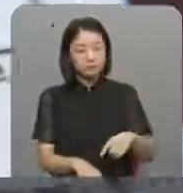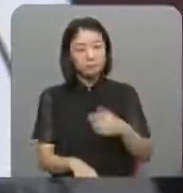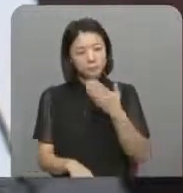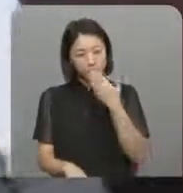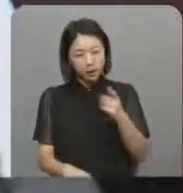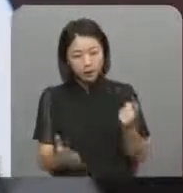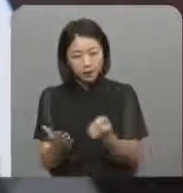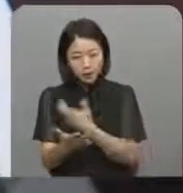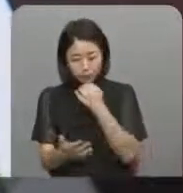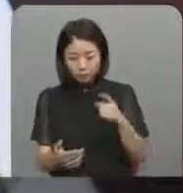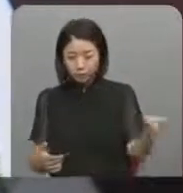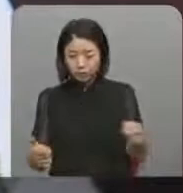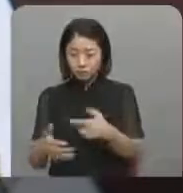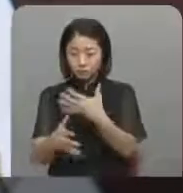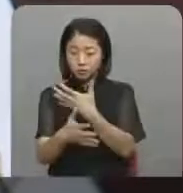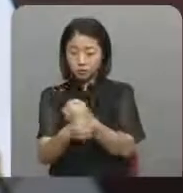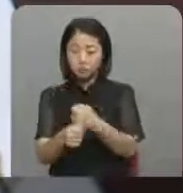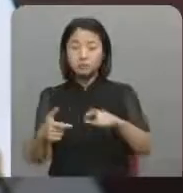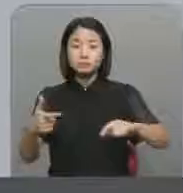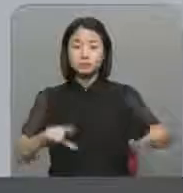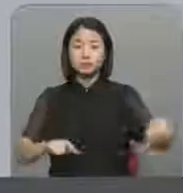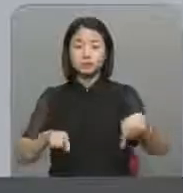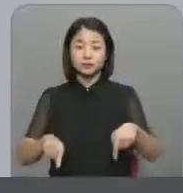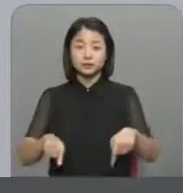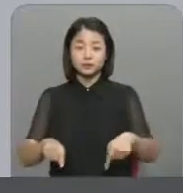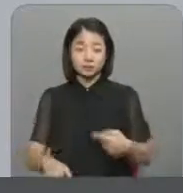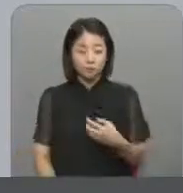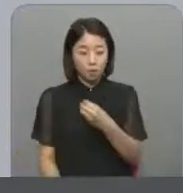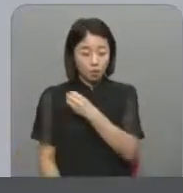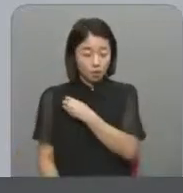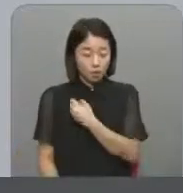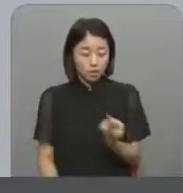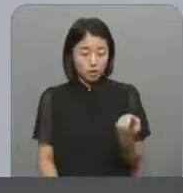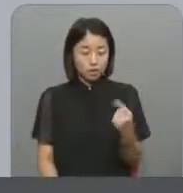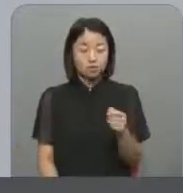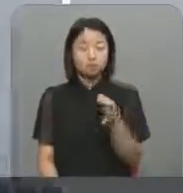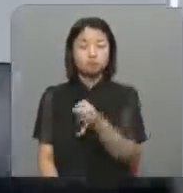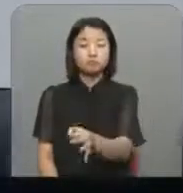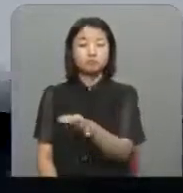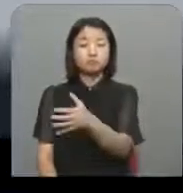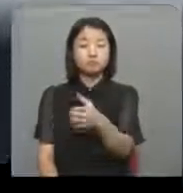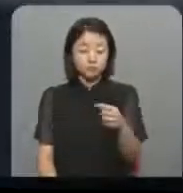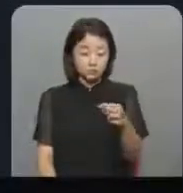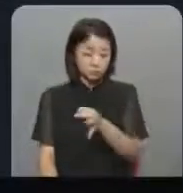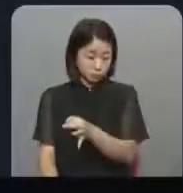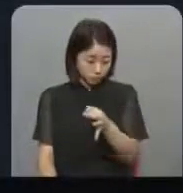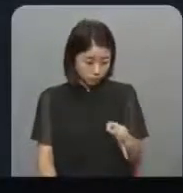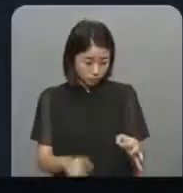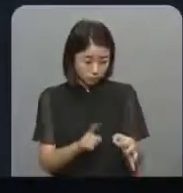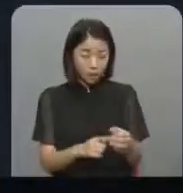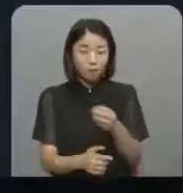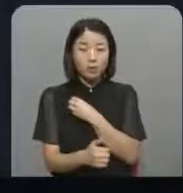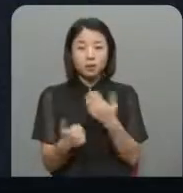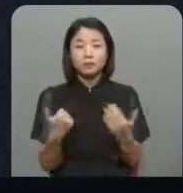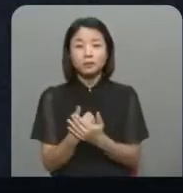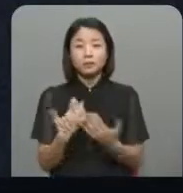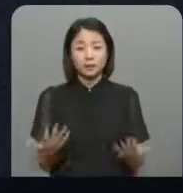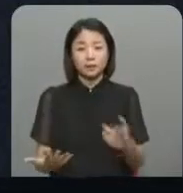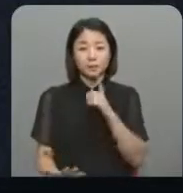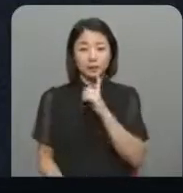지키지 않는다고 반발합니다. 1억 원 넘게 주고 회원권을 샀는데 전혀 회원 혜택을 못 받는다는